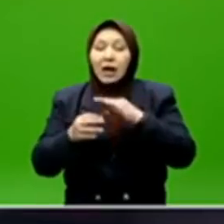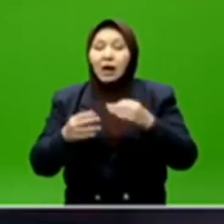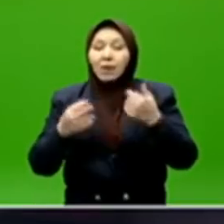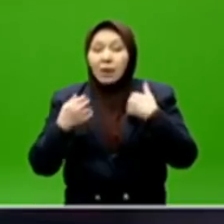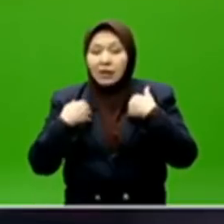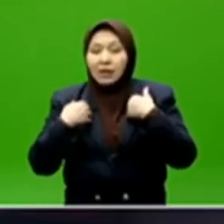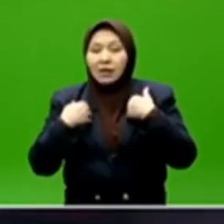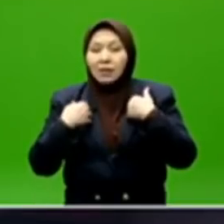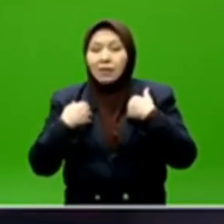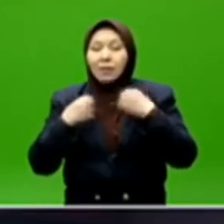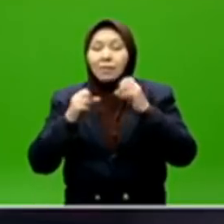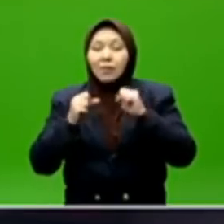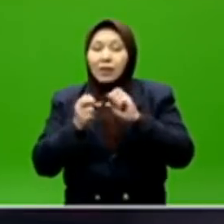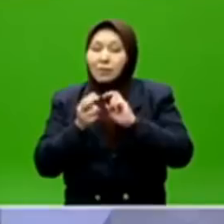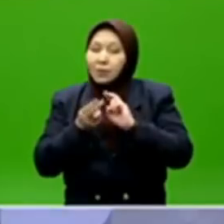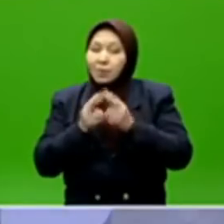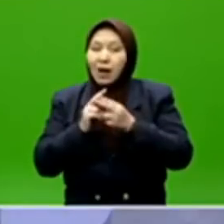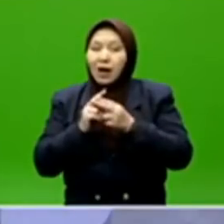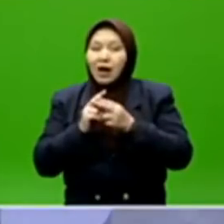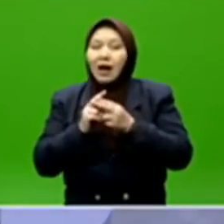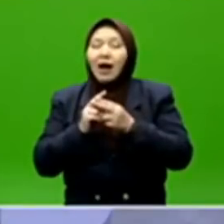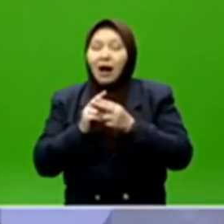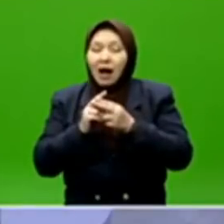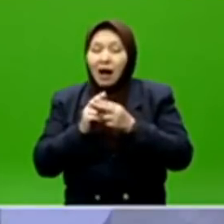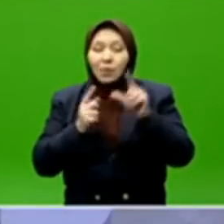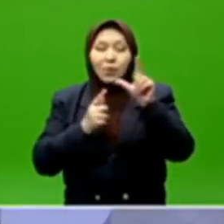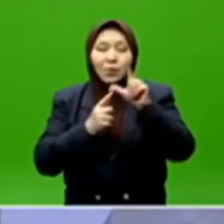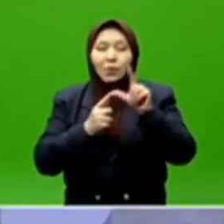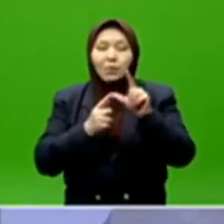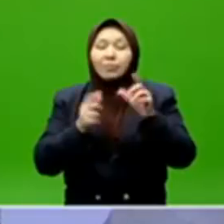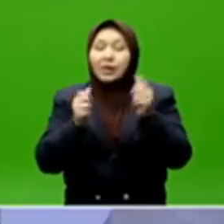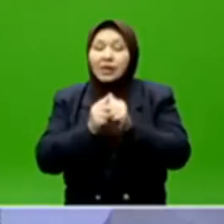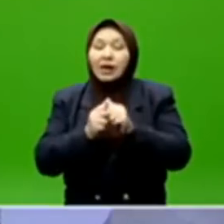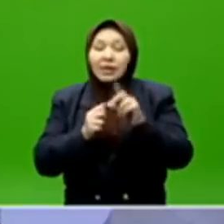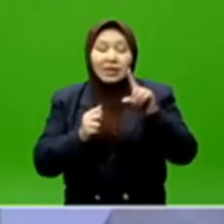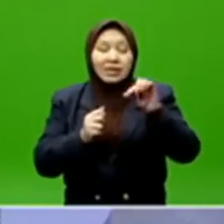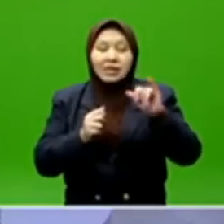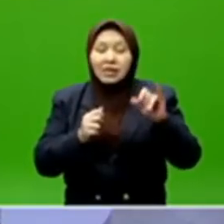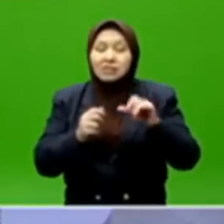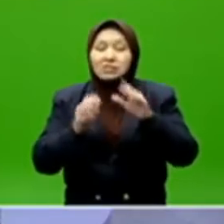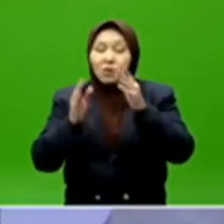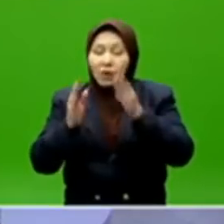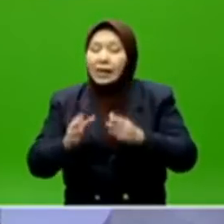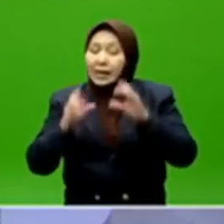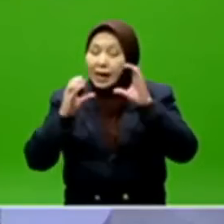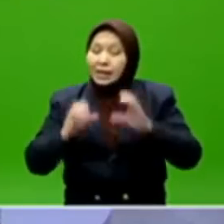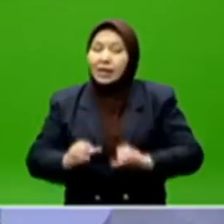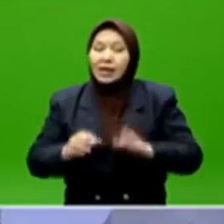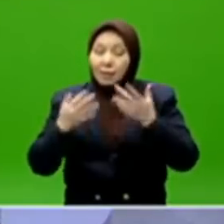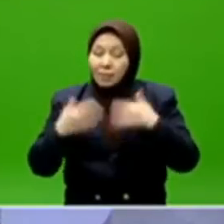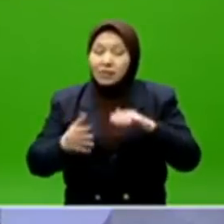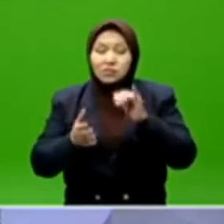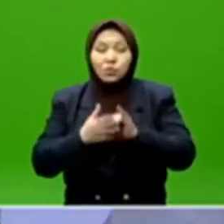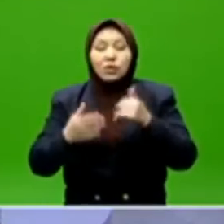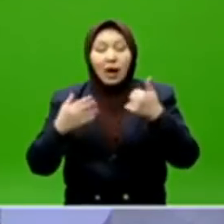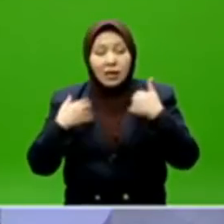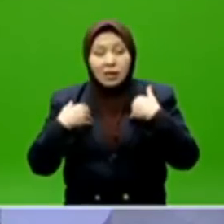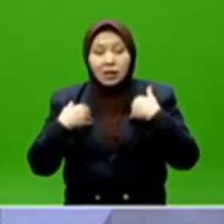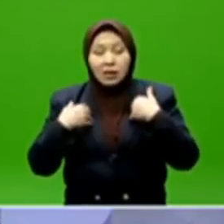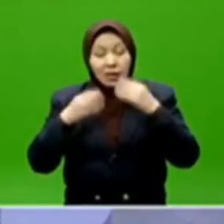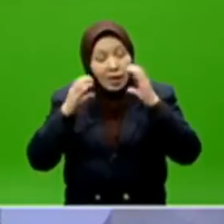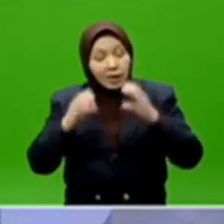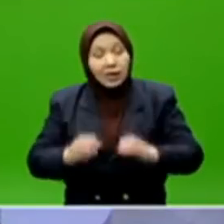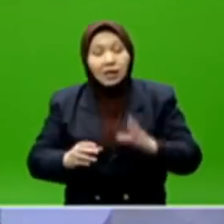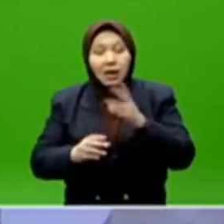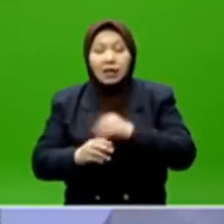jangan, boleh merubah huruf. Merubah huruf kan. Dengan gigi menyebabkan seseorang itu yakin, lepas tu dia ada keyakinan